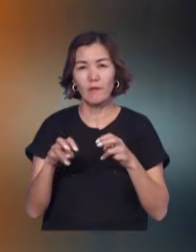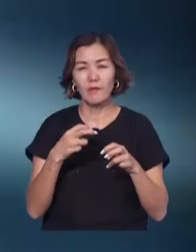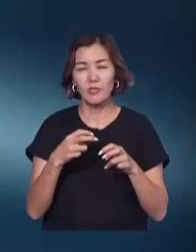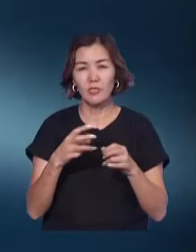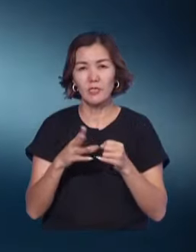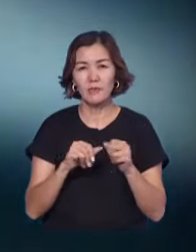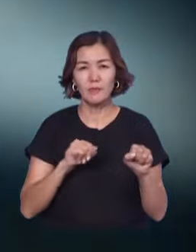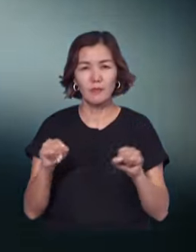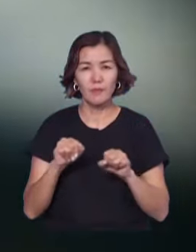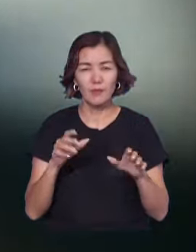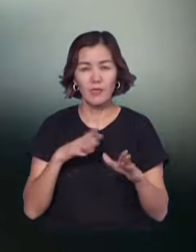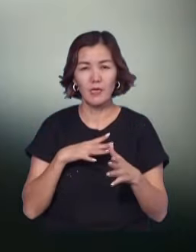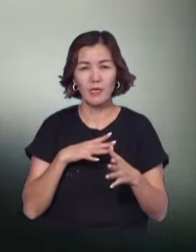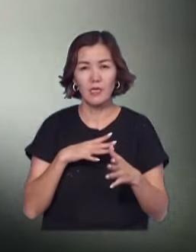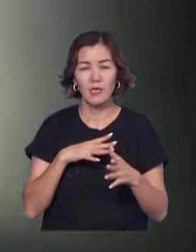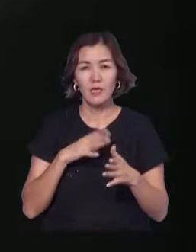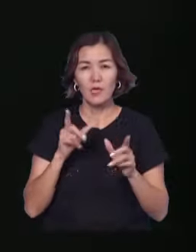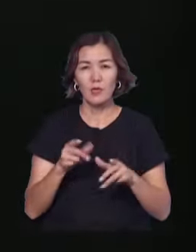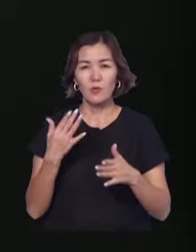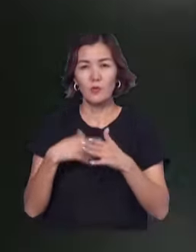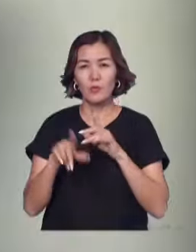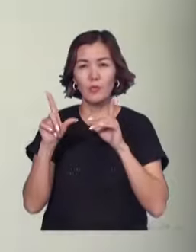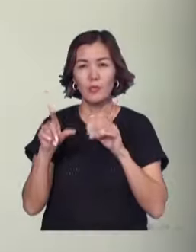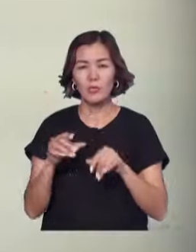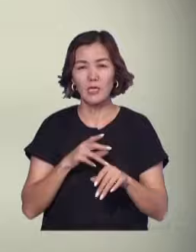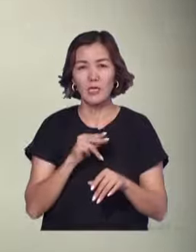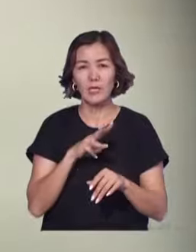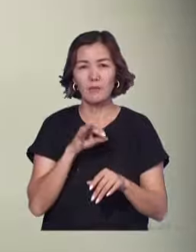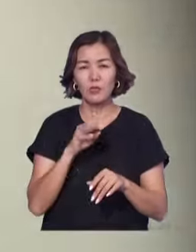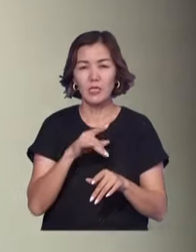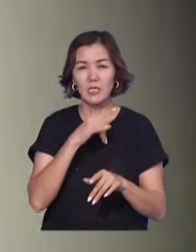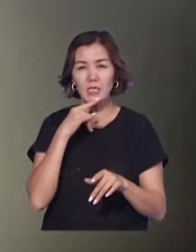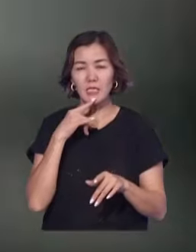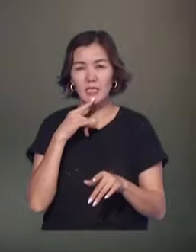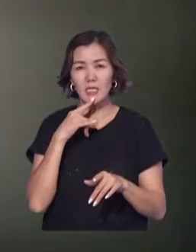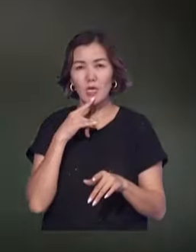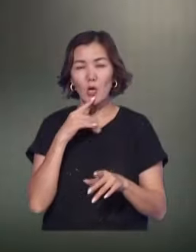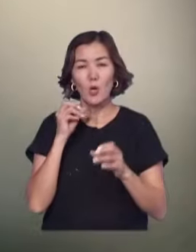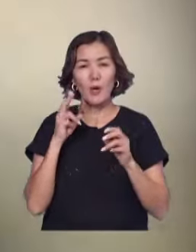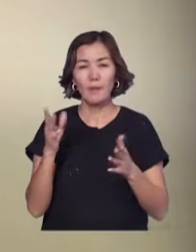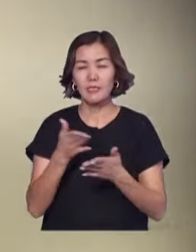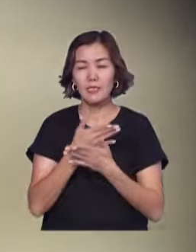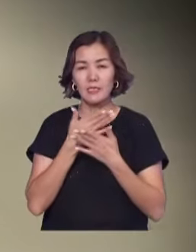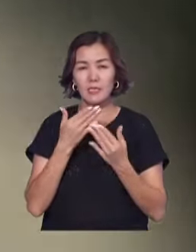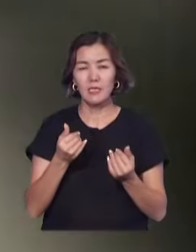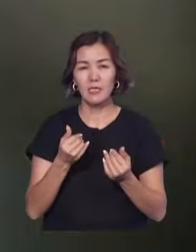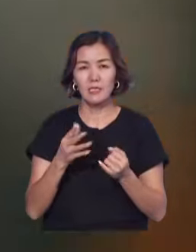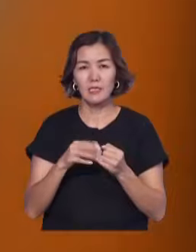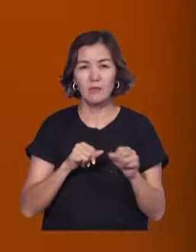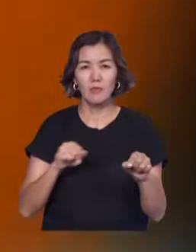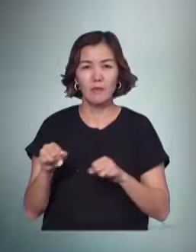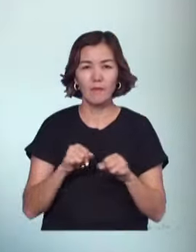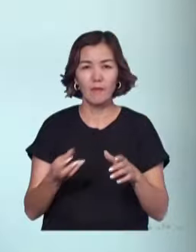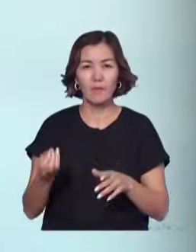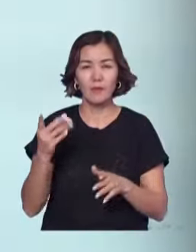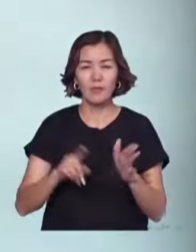результате землетрясения. Людям пришлось покидать свои дома. В МЧС России заявили, что угроз цунами нет. Однако на фоне землетрясения пробудился камчатский